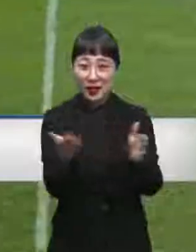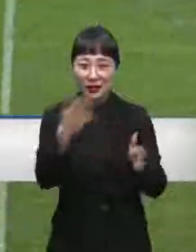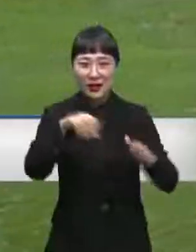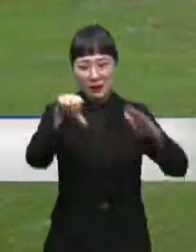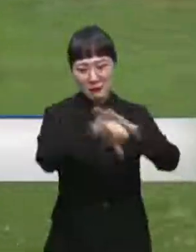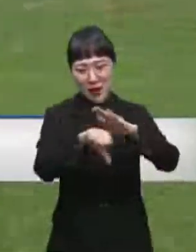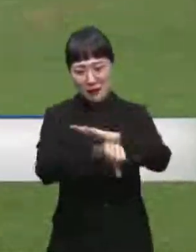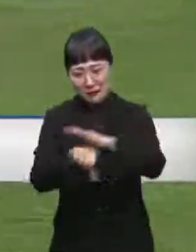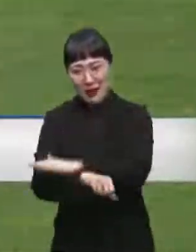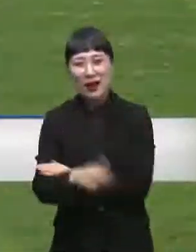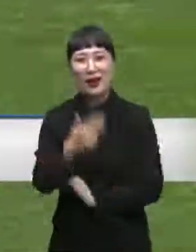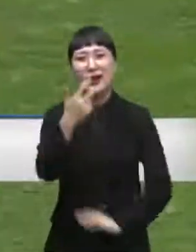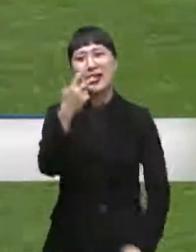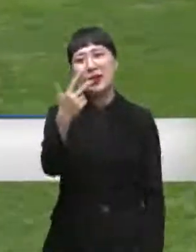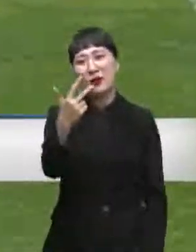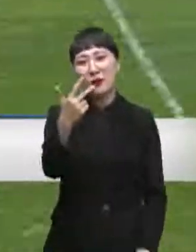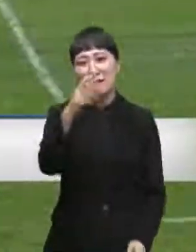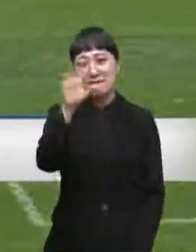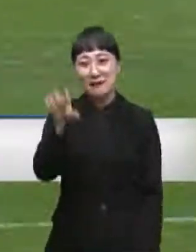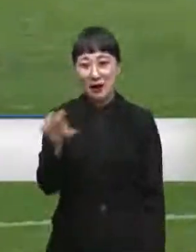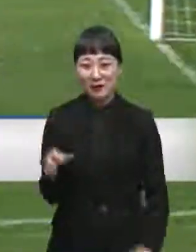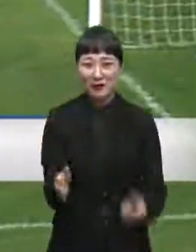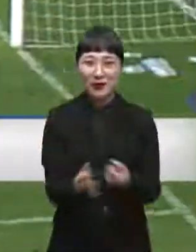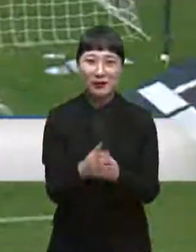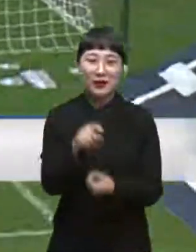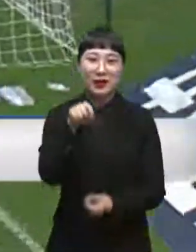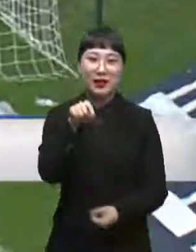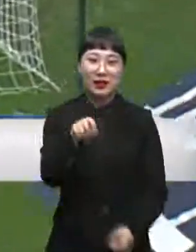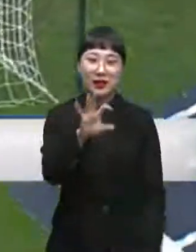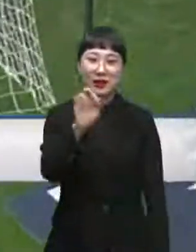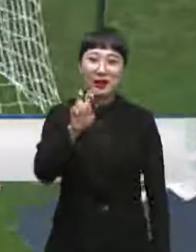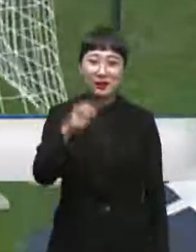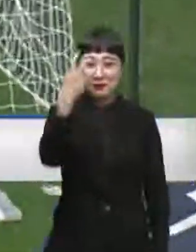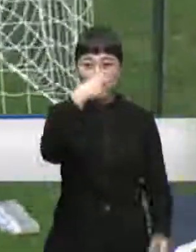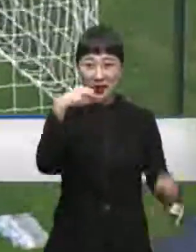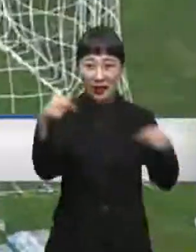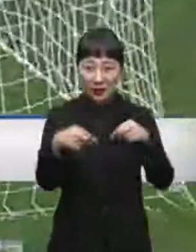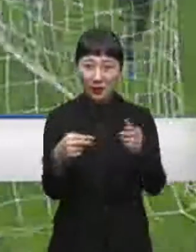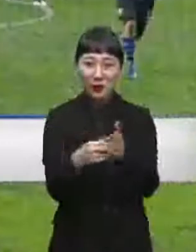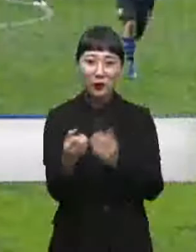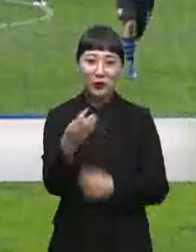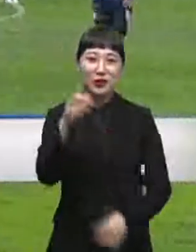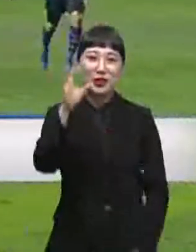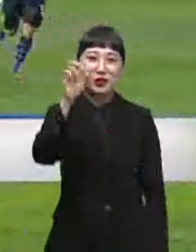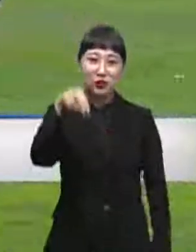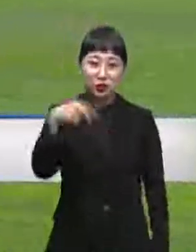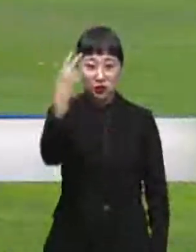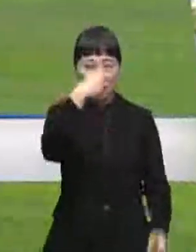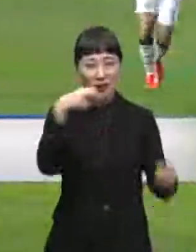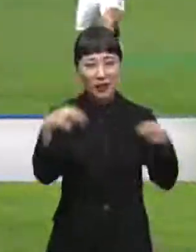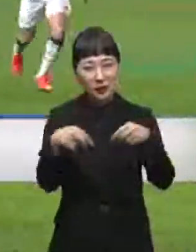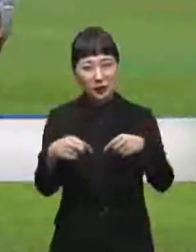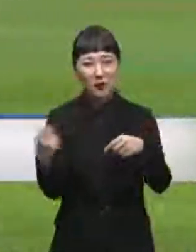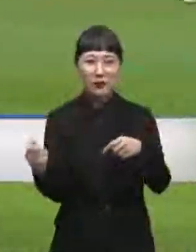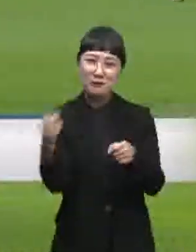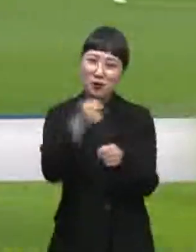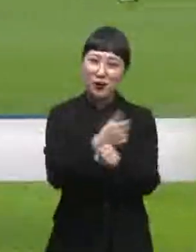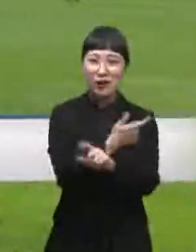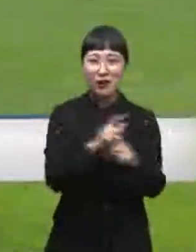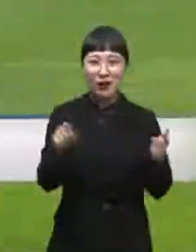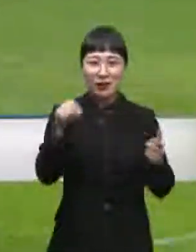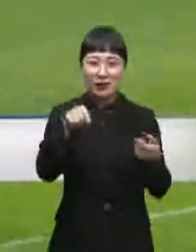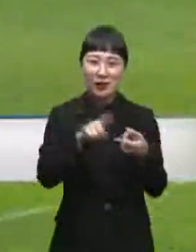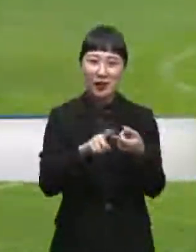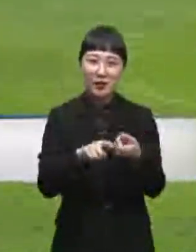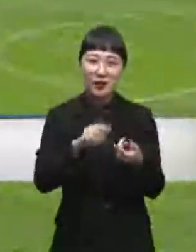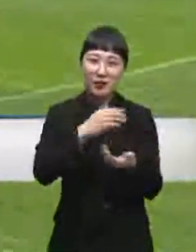달렸습니다 이후 이만석 감독 사태 유상철 감독 포키 해프닝 임 생 감독 영입 울 발 등이 겹치면서 좀처럼